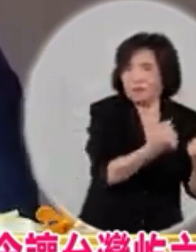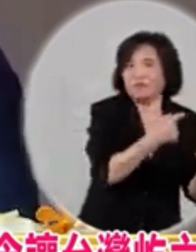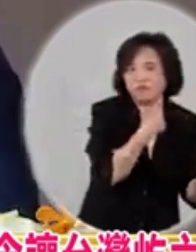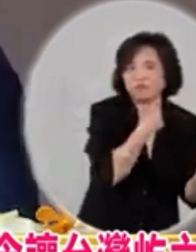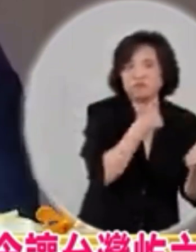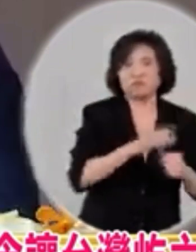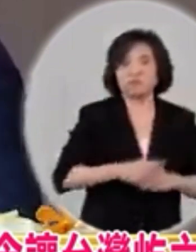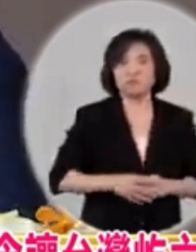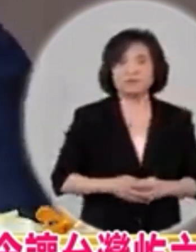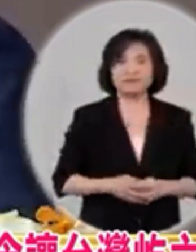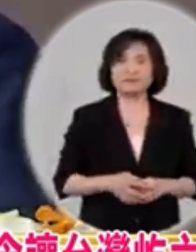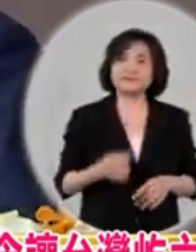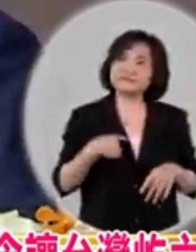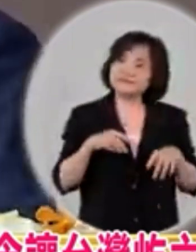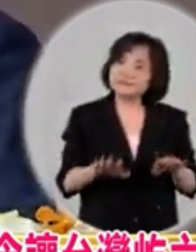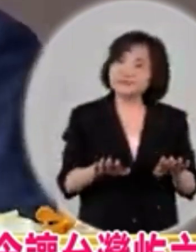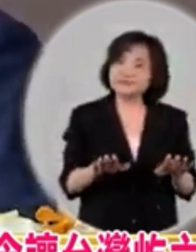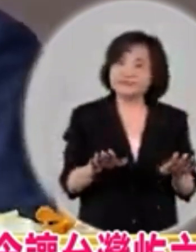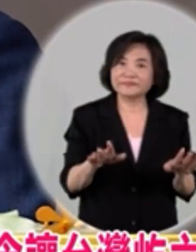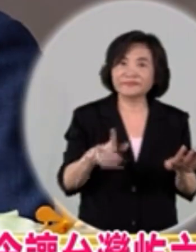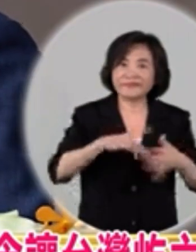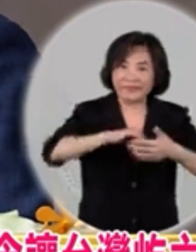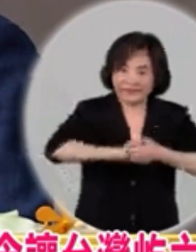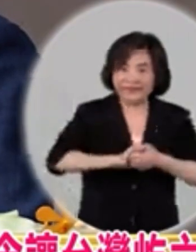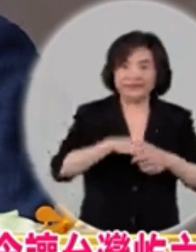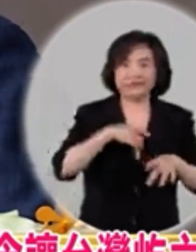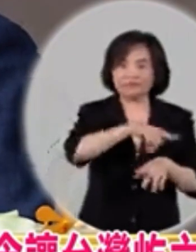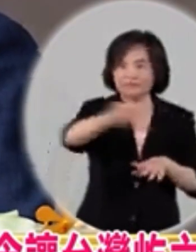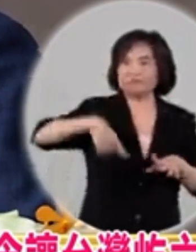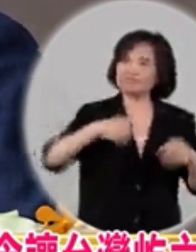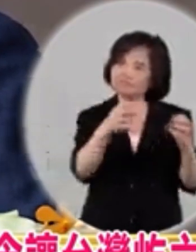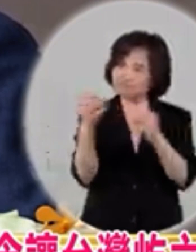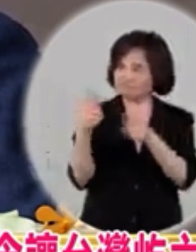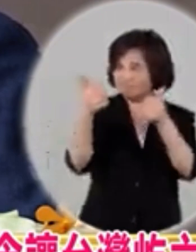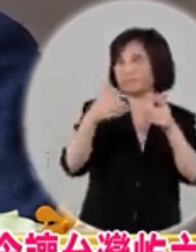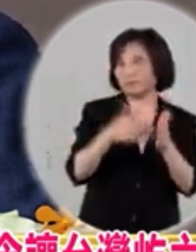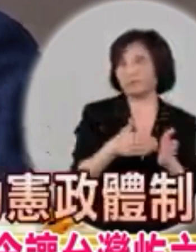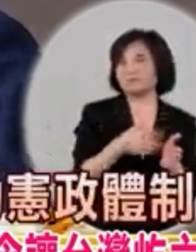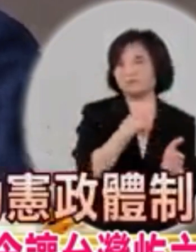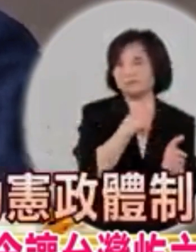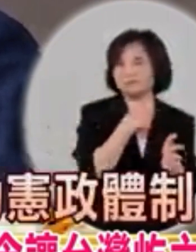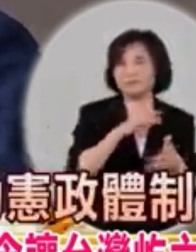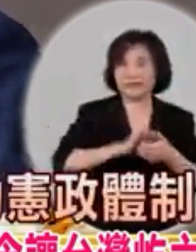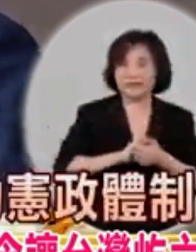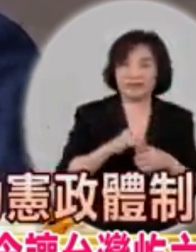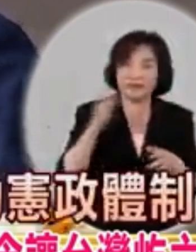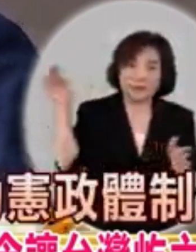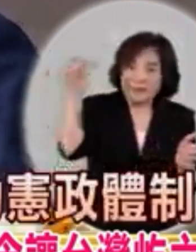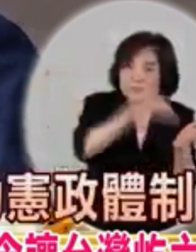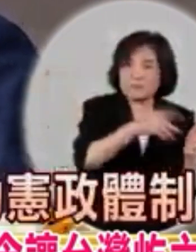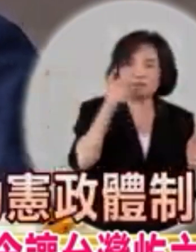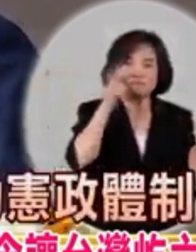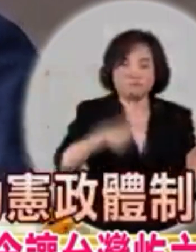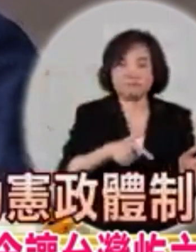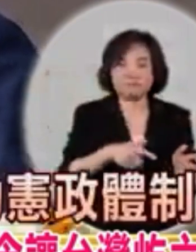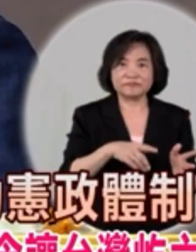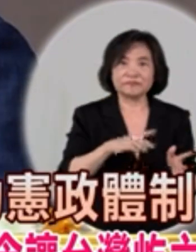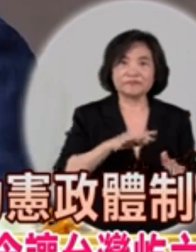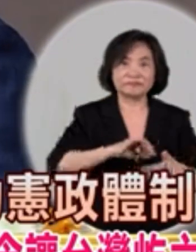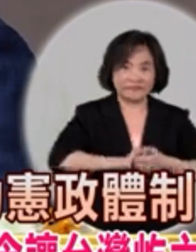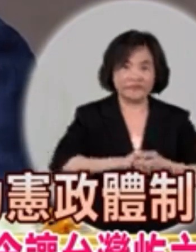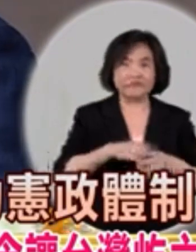以我们必须彼此约定，永远要坚持自由民主的宪政体